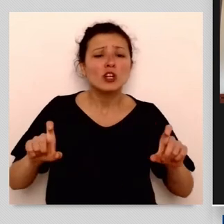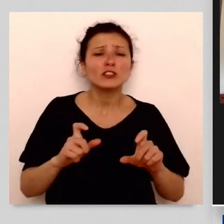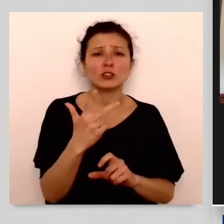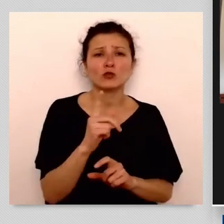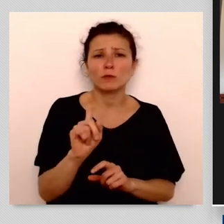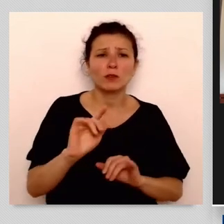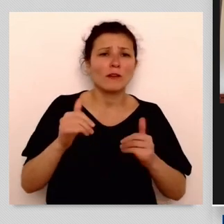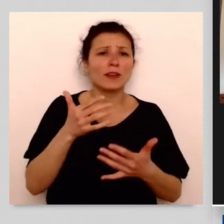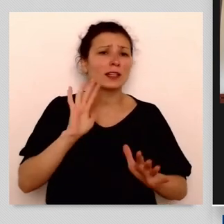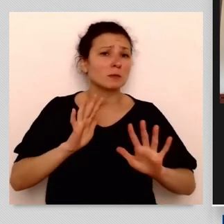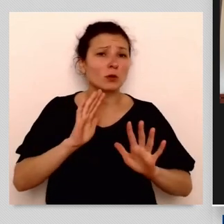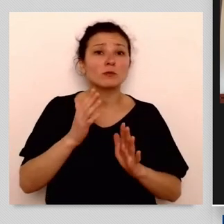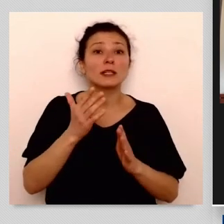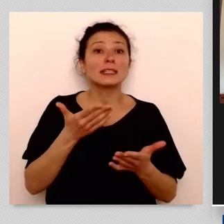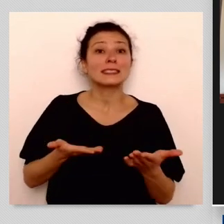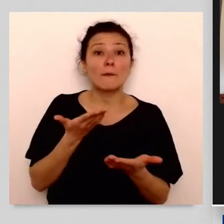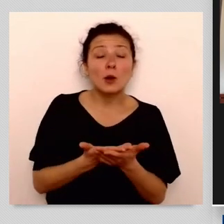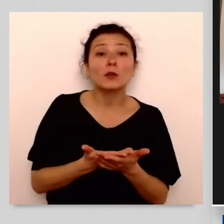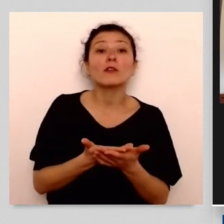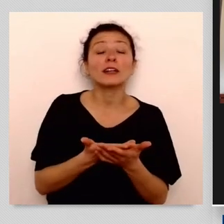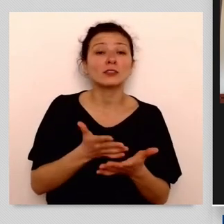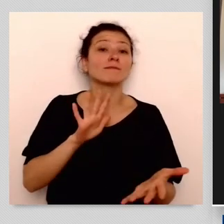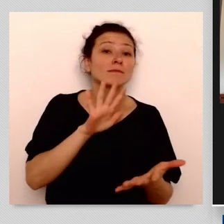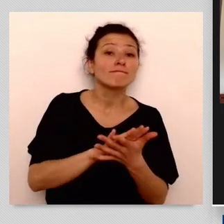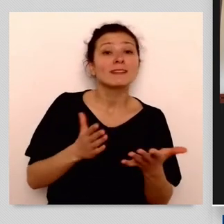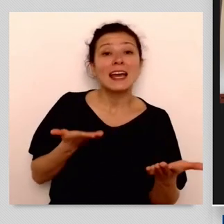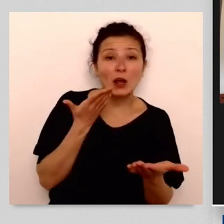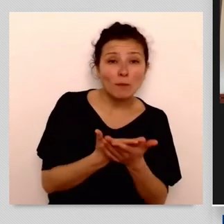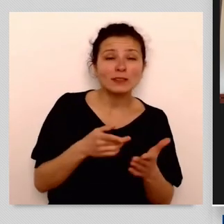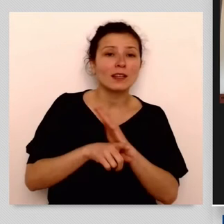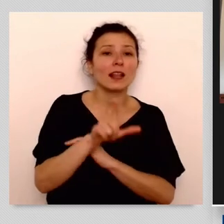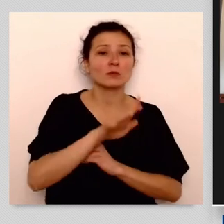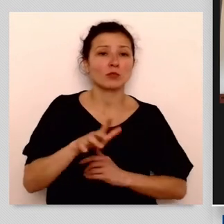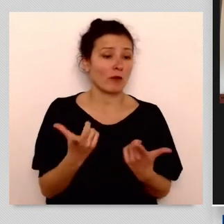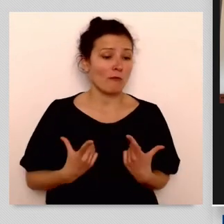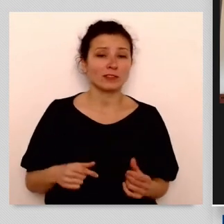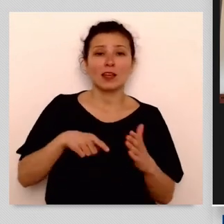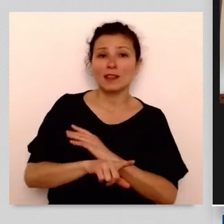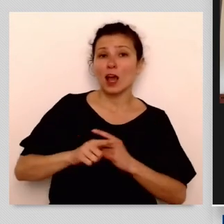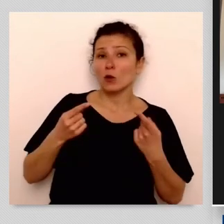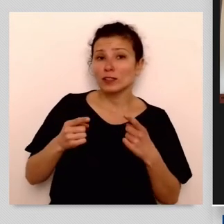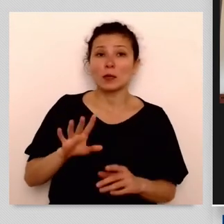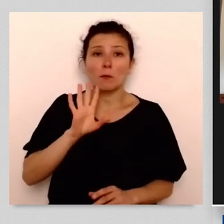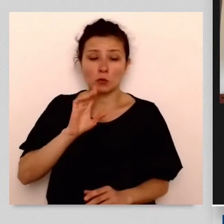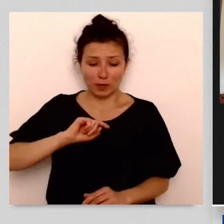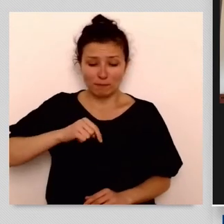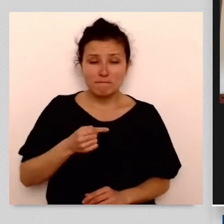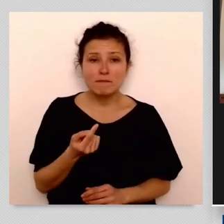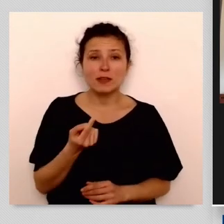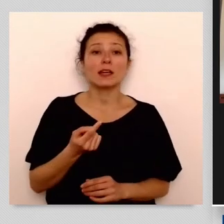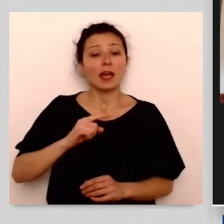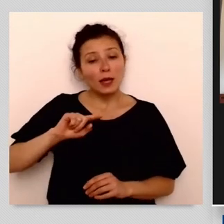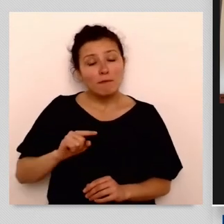sformułować rekomendacje, również na przykład dla społeczeństwa obywatelskiego, dla organizacji takiej jak nasza, na ile my możemy w tym